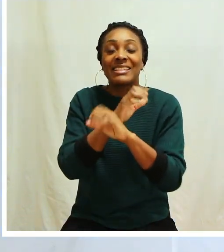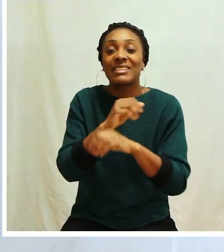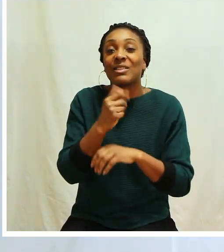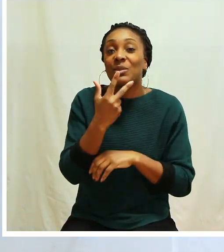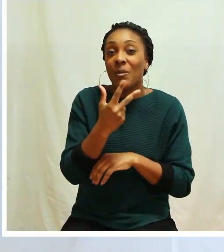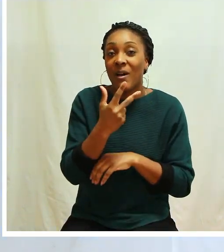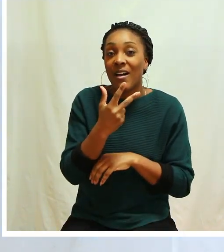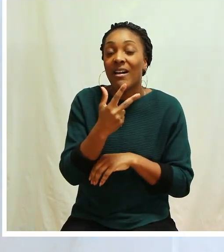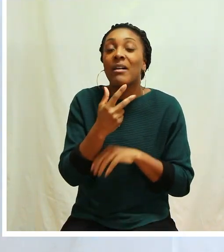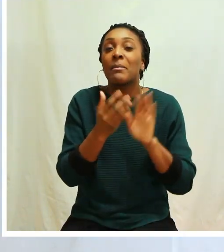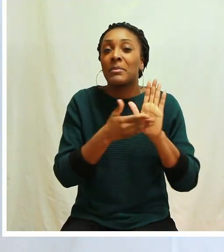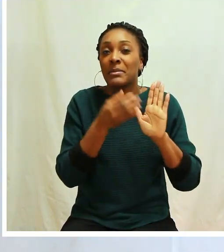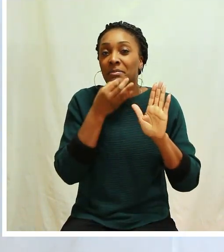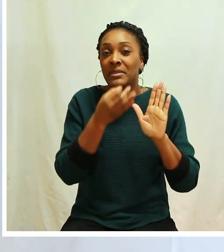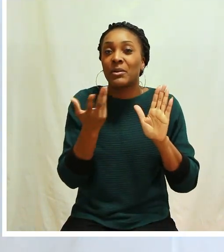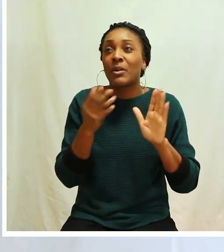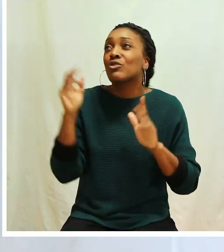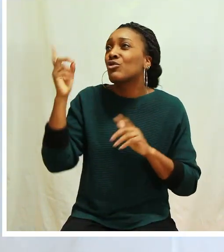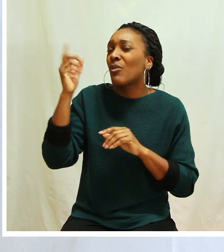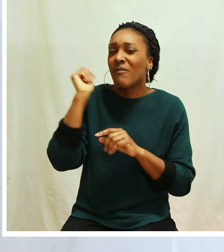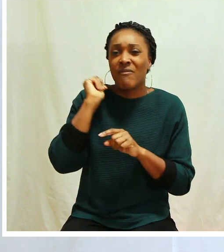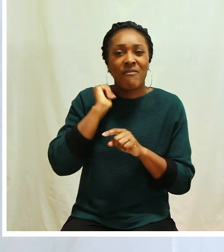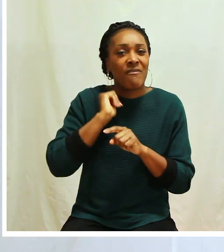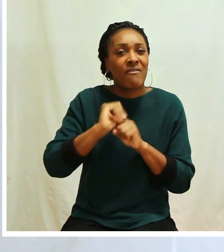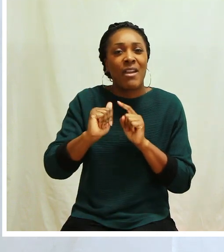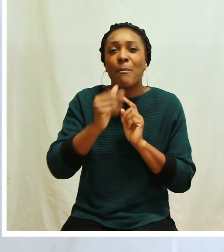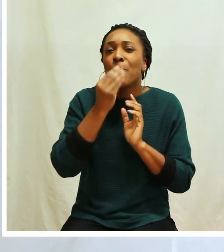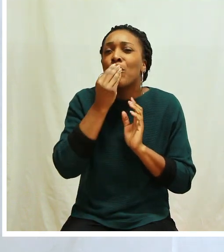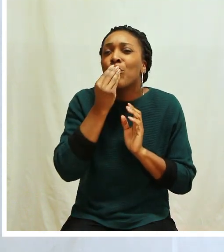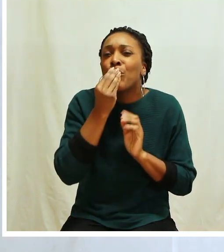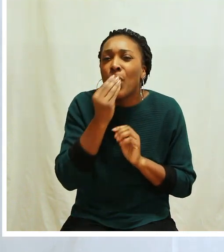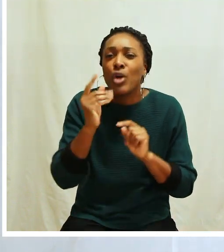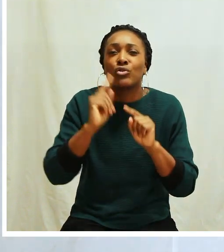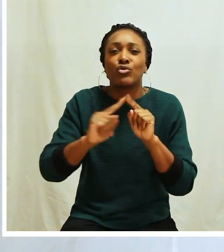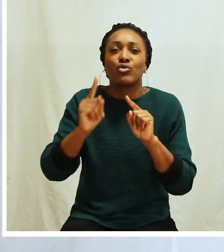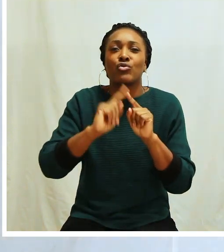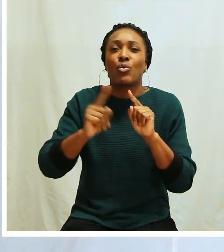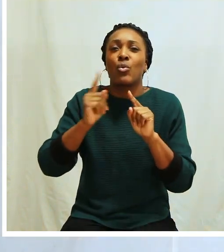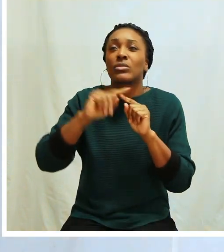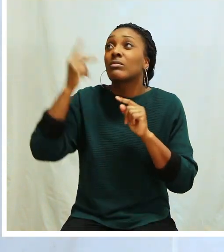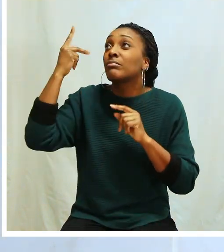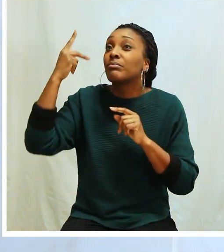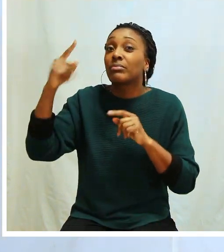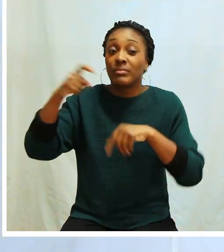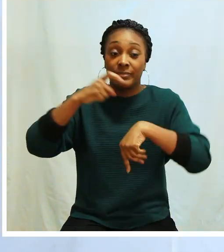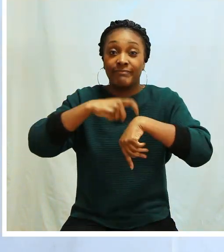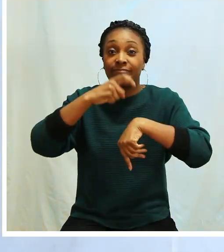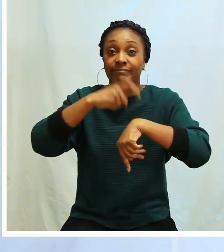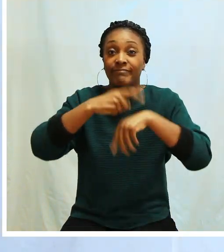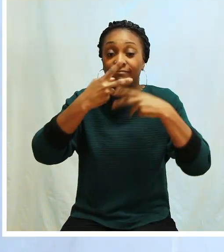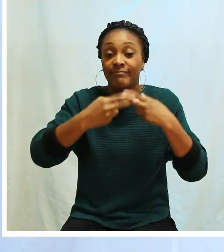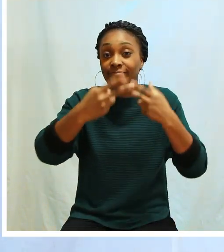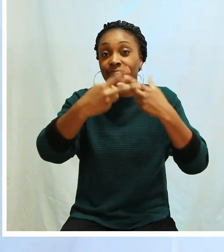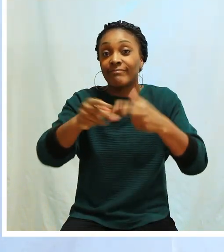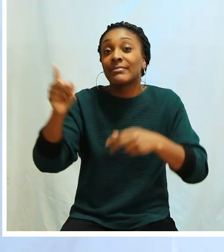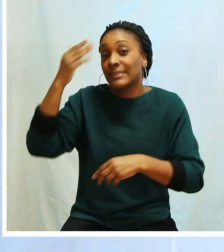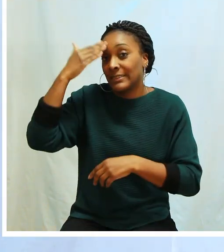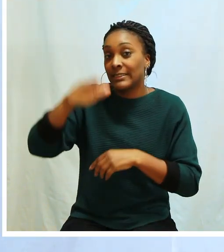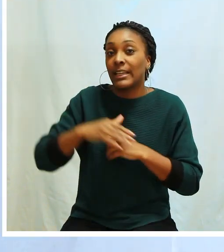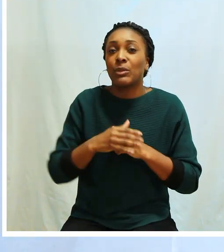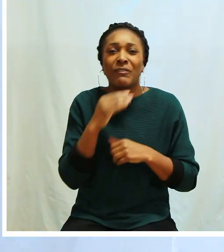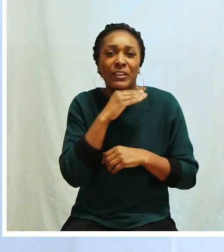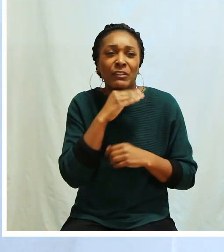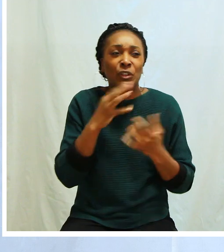fait toute chose bonne en son temps. Parfois, on est pressé de sortir d'une situation, mais Dieu sait pourquoi parfois ça